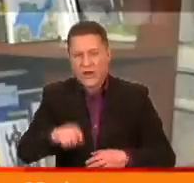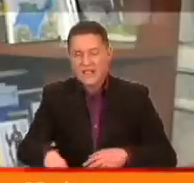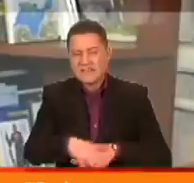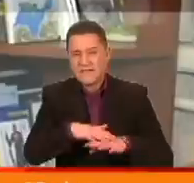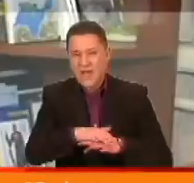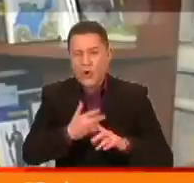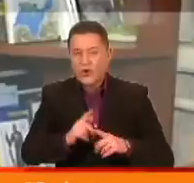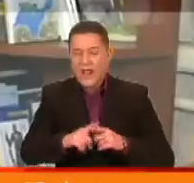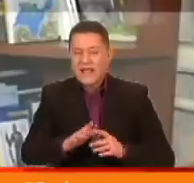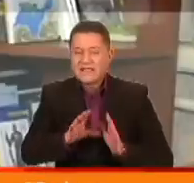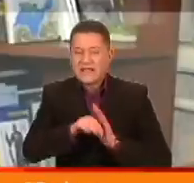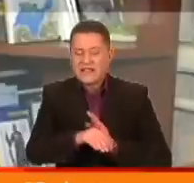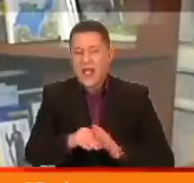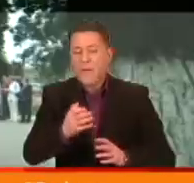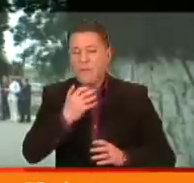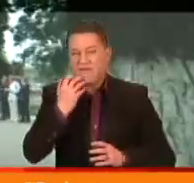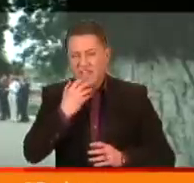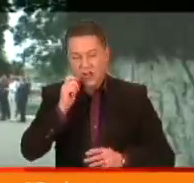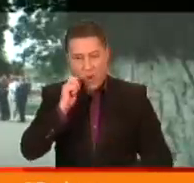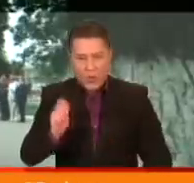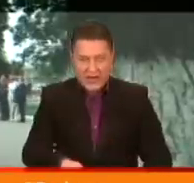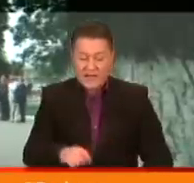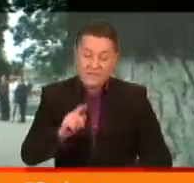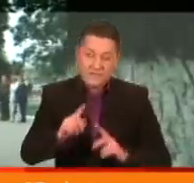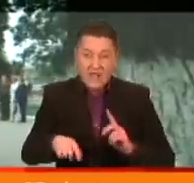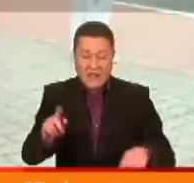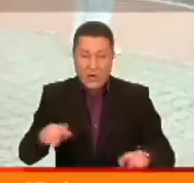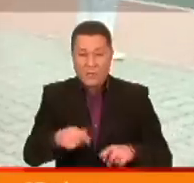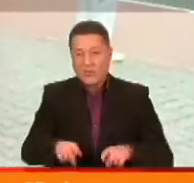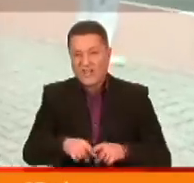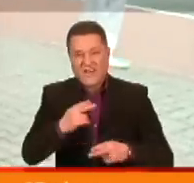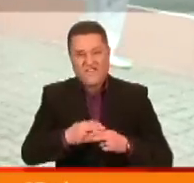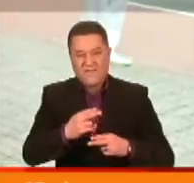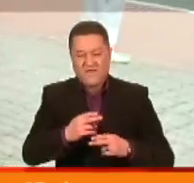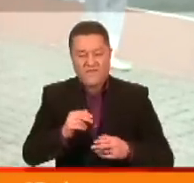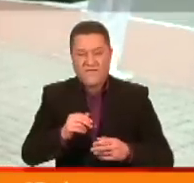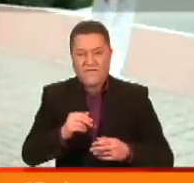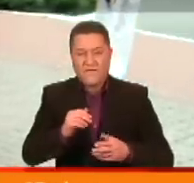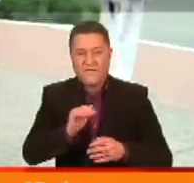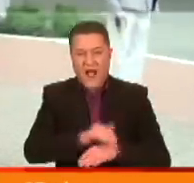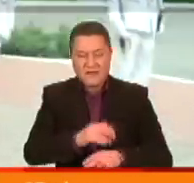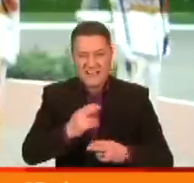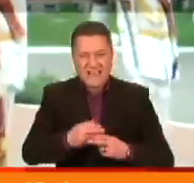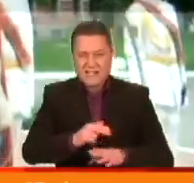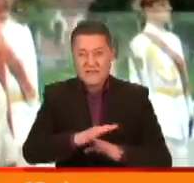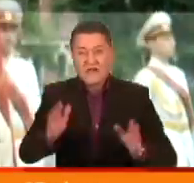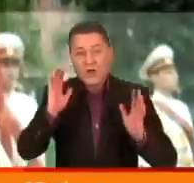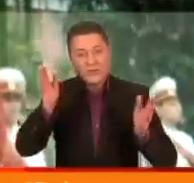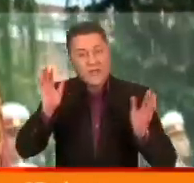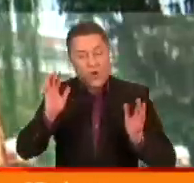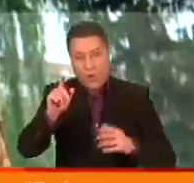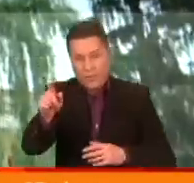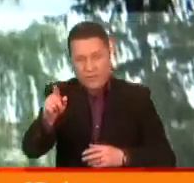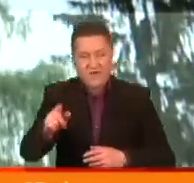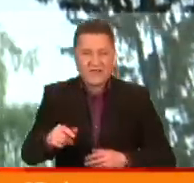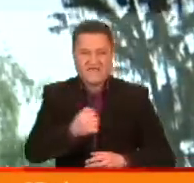заселяв території Південної України. Утім, декому такі факти не заважають захоплюватись імперським воєначальником. Наша